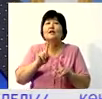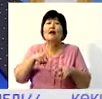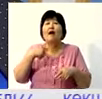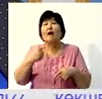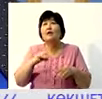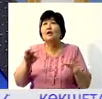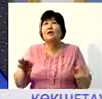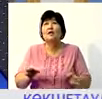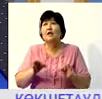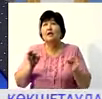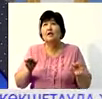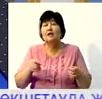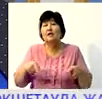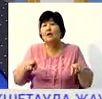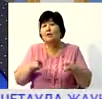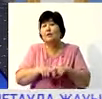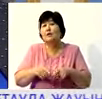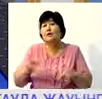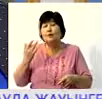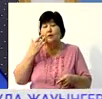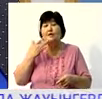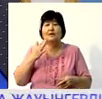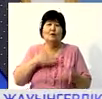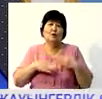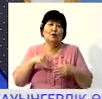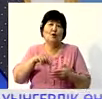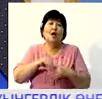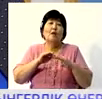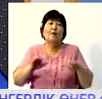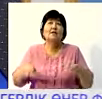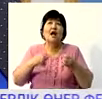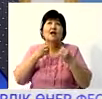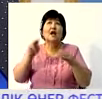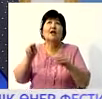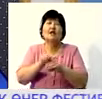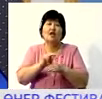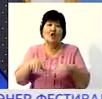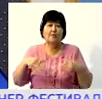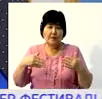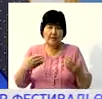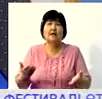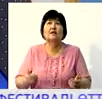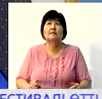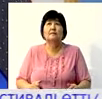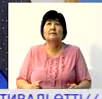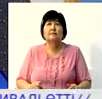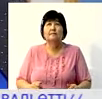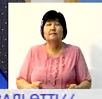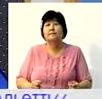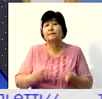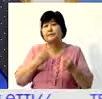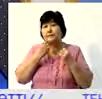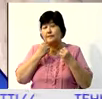ешқандай тапсырғанның басында біз өмір көңілді отыратын тұғымыз. Балаларға жақсы тәрбие берді, жақсы